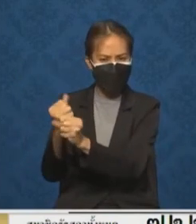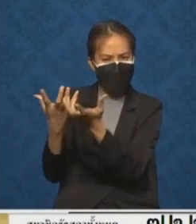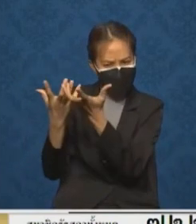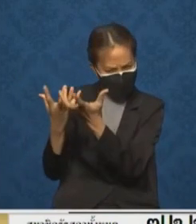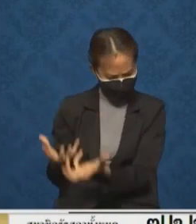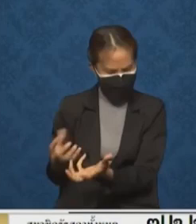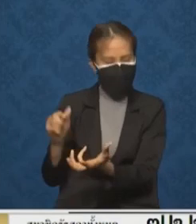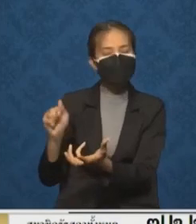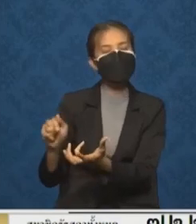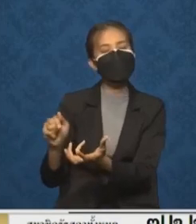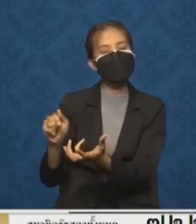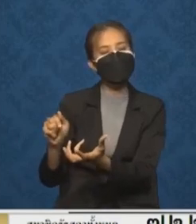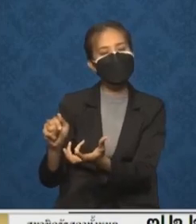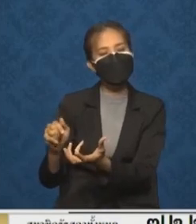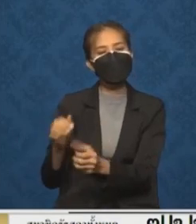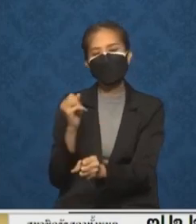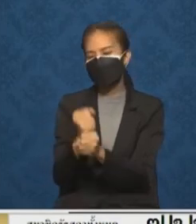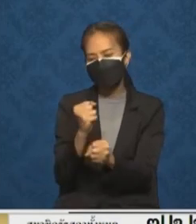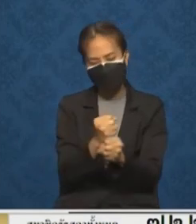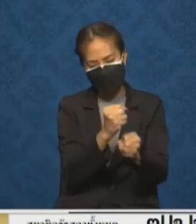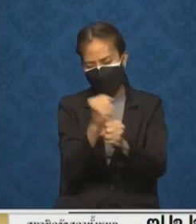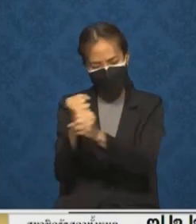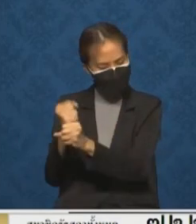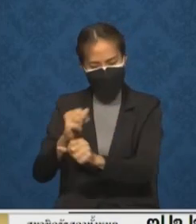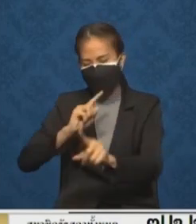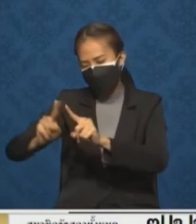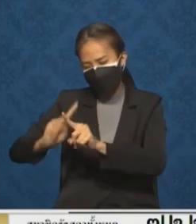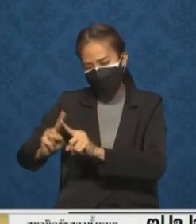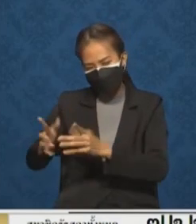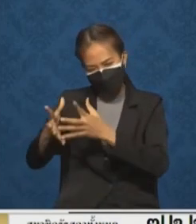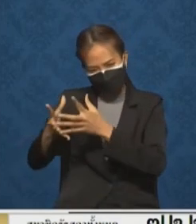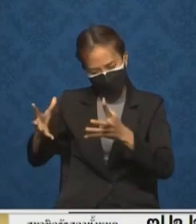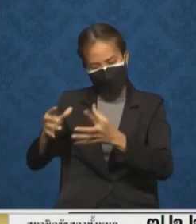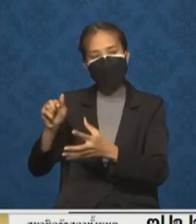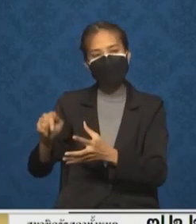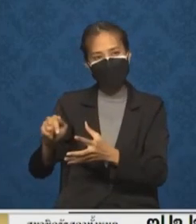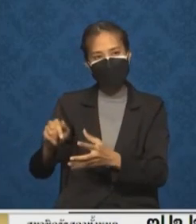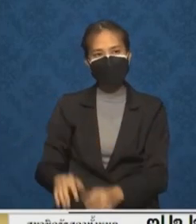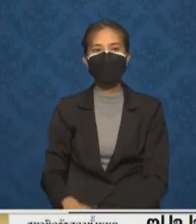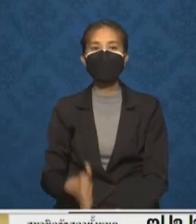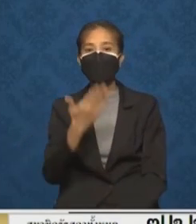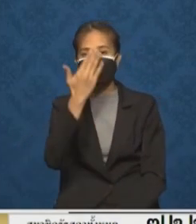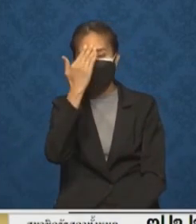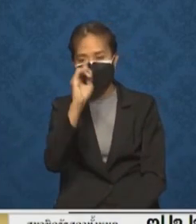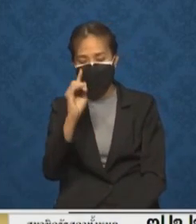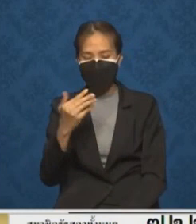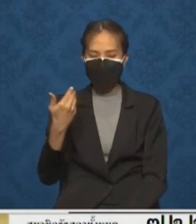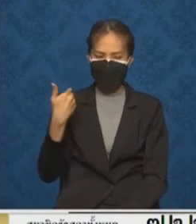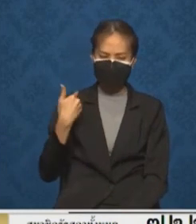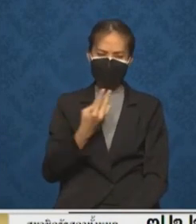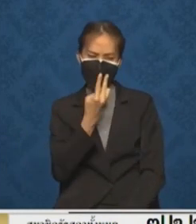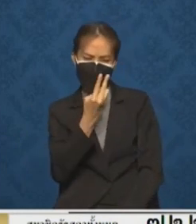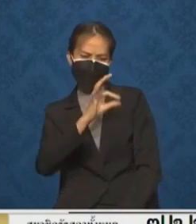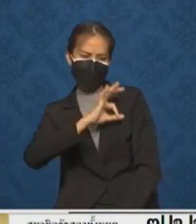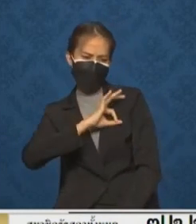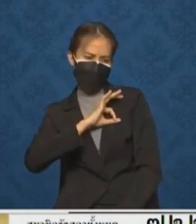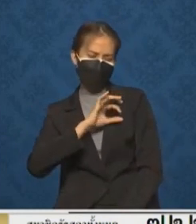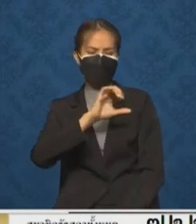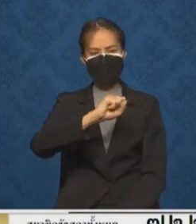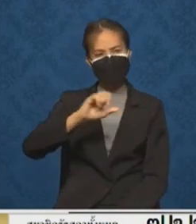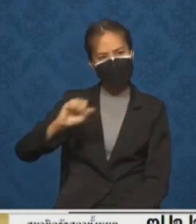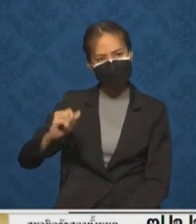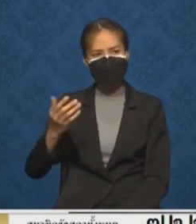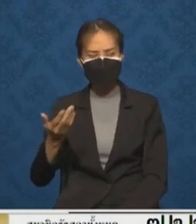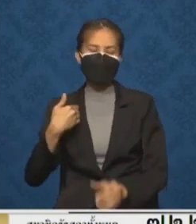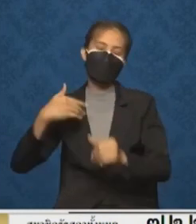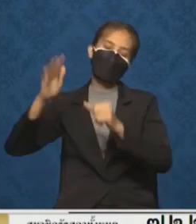ข้างจะหนักหน่วงอยู่มากมายหลายประการด้วยกันครับเพราะดูท่านสมาชิกหลายต่อหลายท่านที่ลุกขึ้น